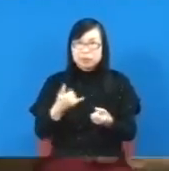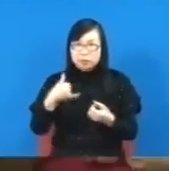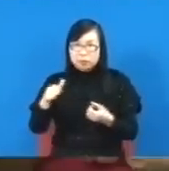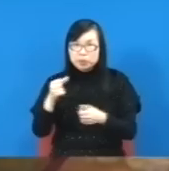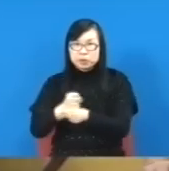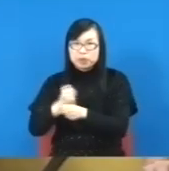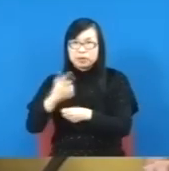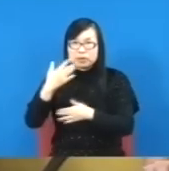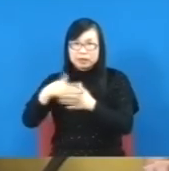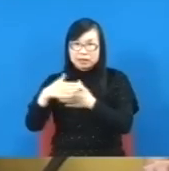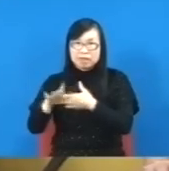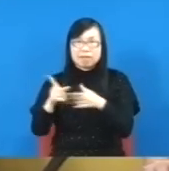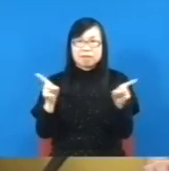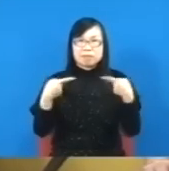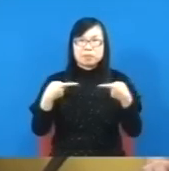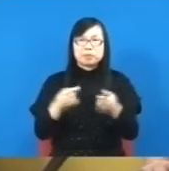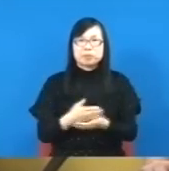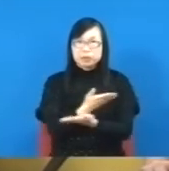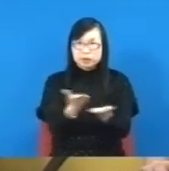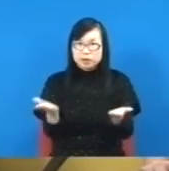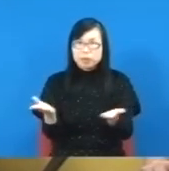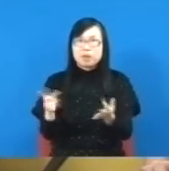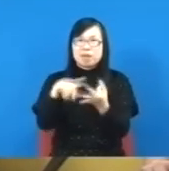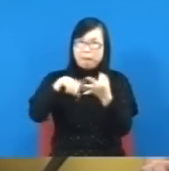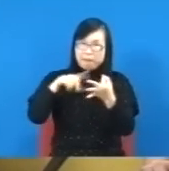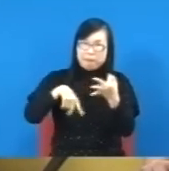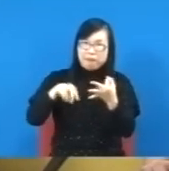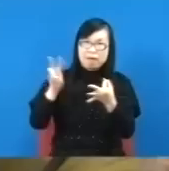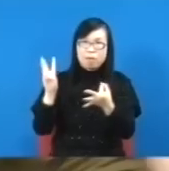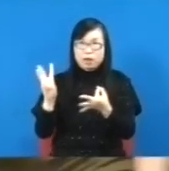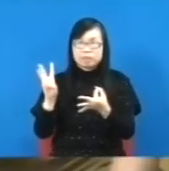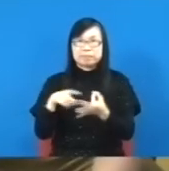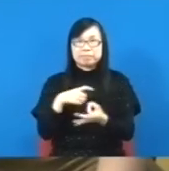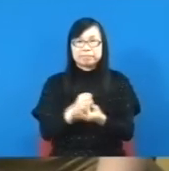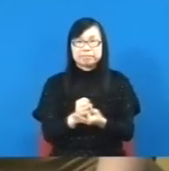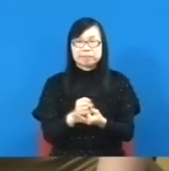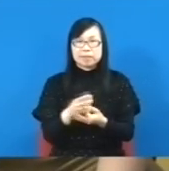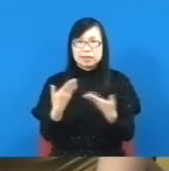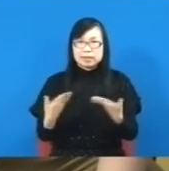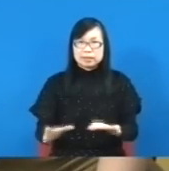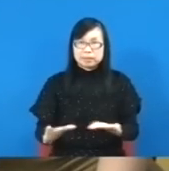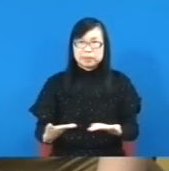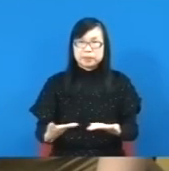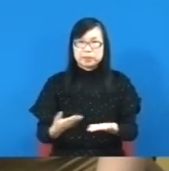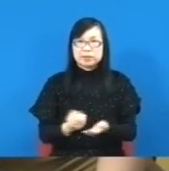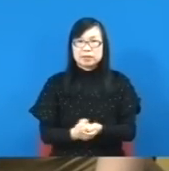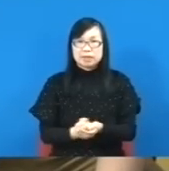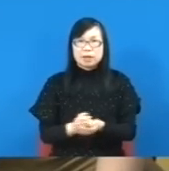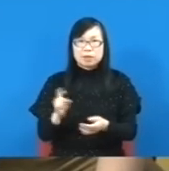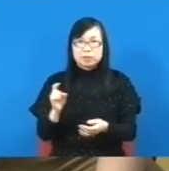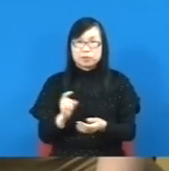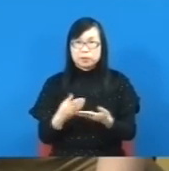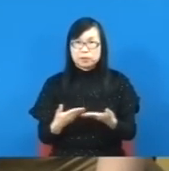他嘅节目噶啦。嗱，各位，呢位就系阿 wing。 系，大家好，大家好，大家好。 咁啊，今日咧就自然